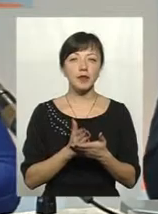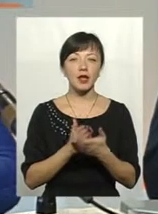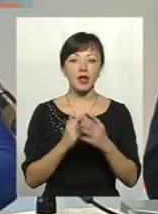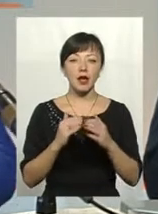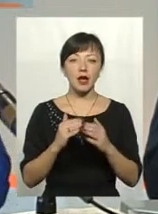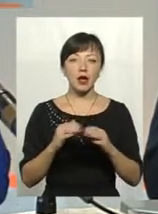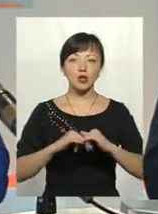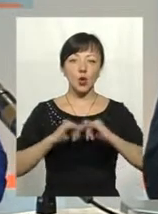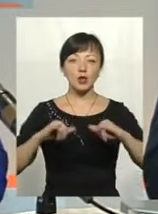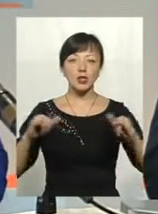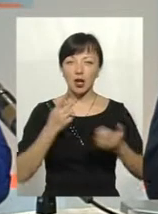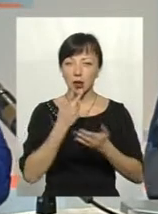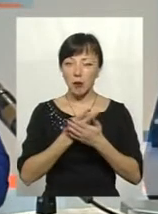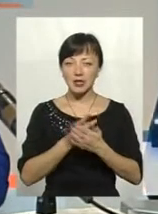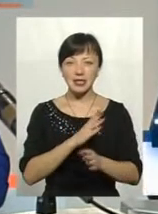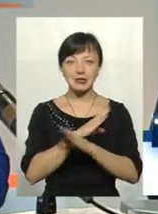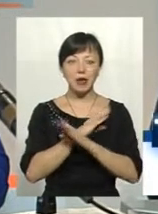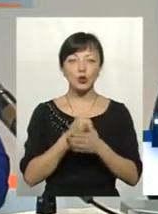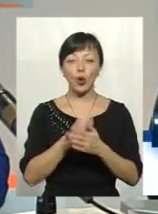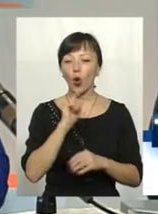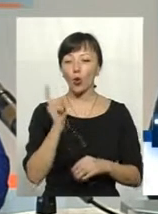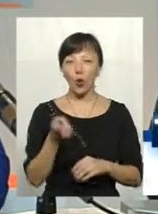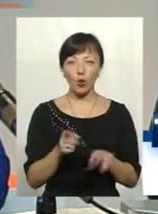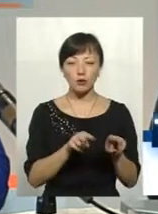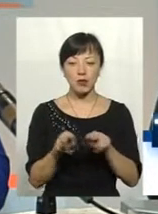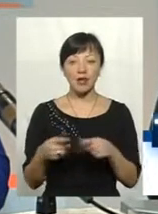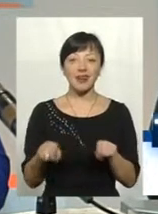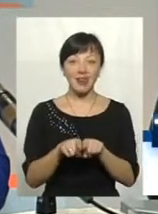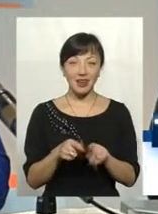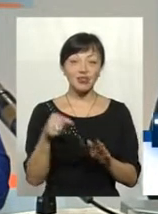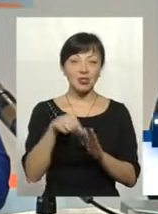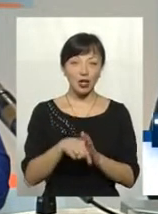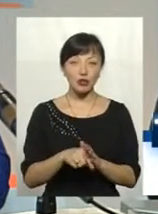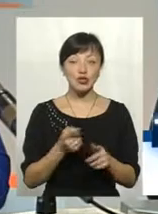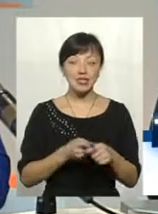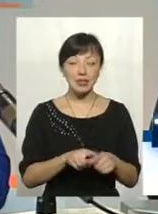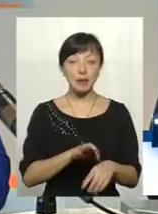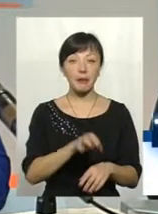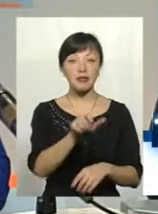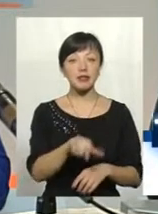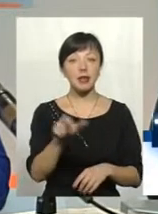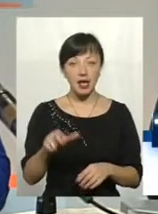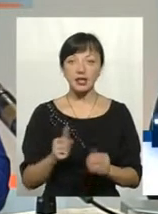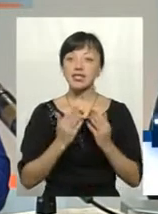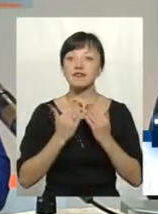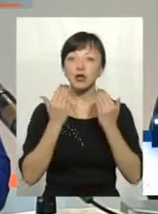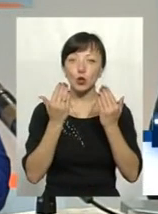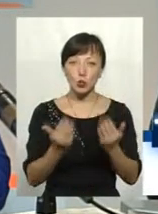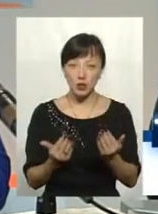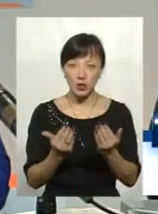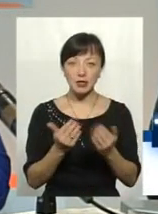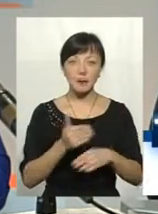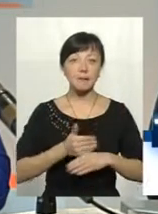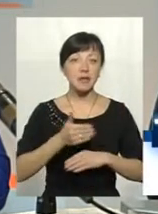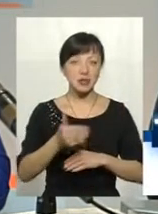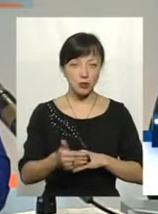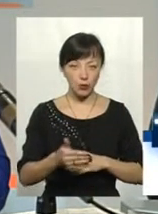зростання показника смертності до року спостереження. І от якраз це свідчить про те, що ці пацієнти звернулися не